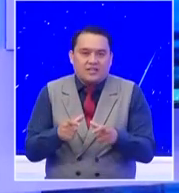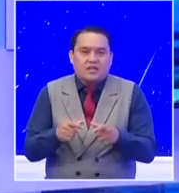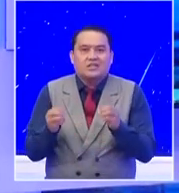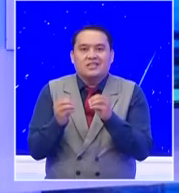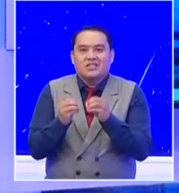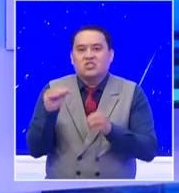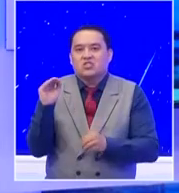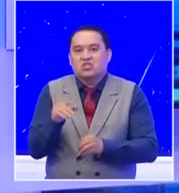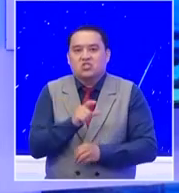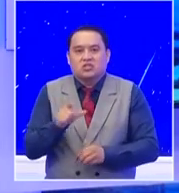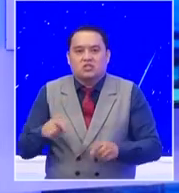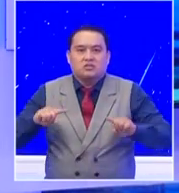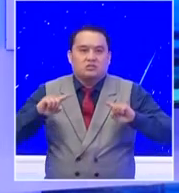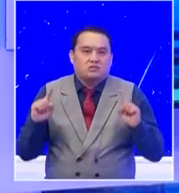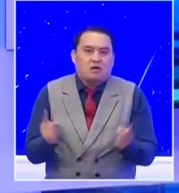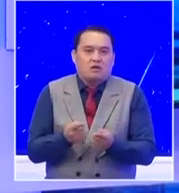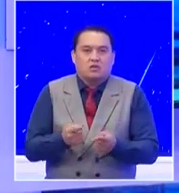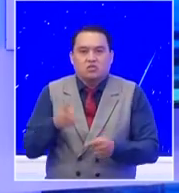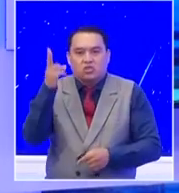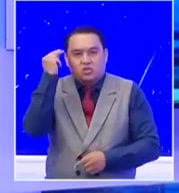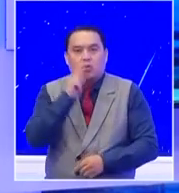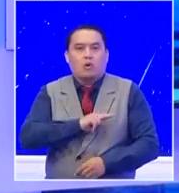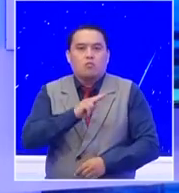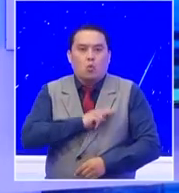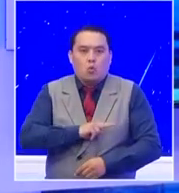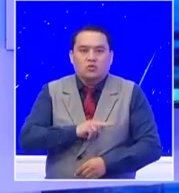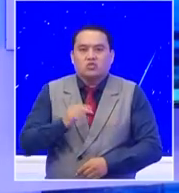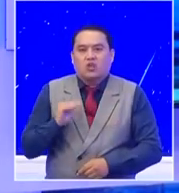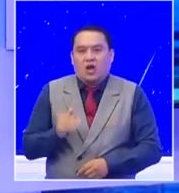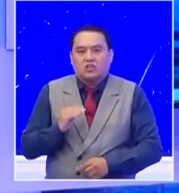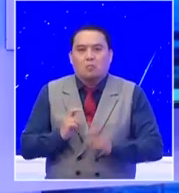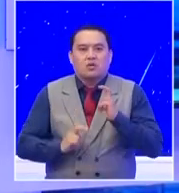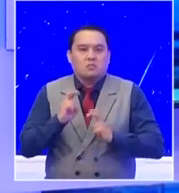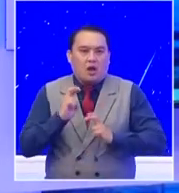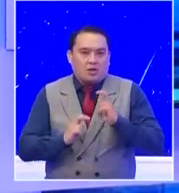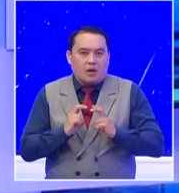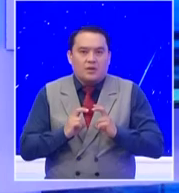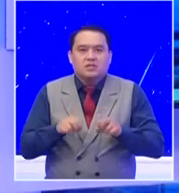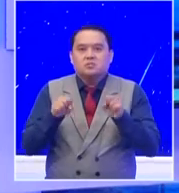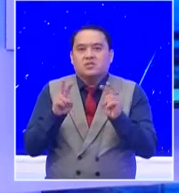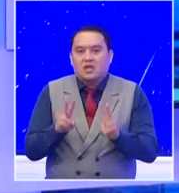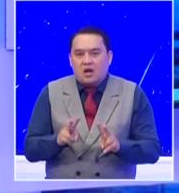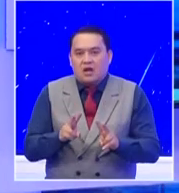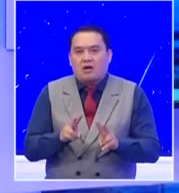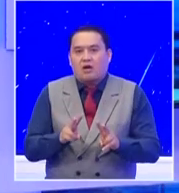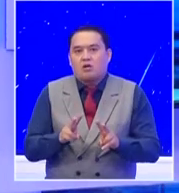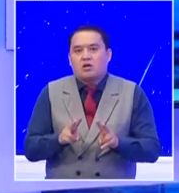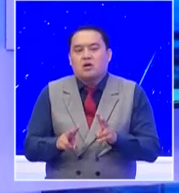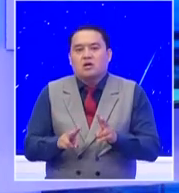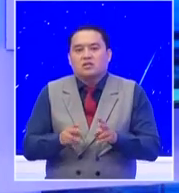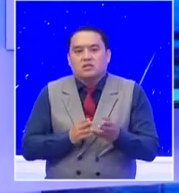почти 10 тысяч человек сократилось число работающих на частных предприятиях. По данным экспертов, пандемия в